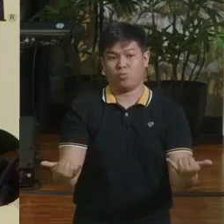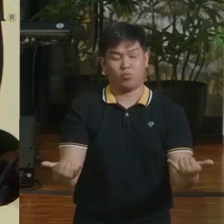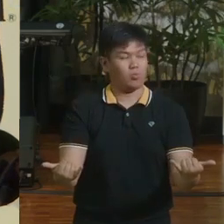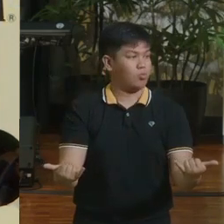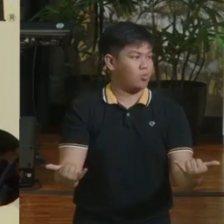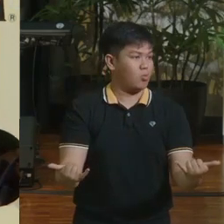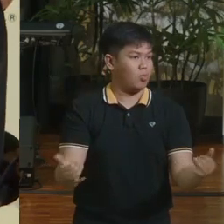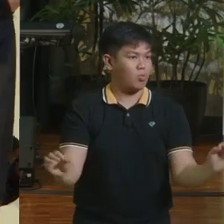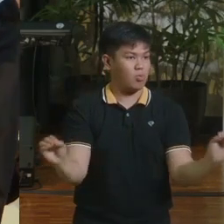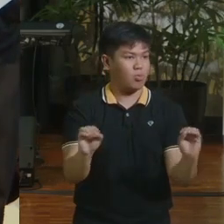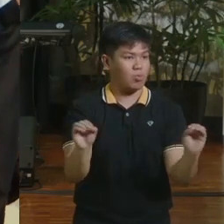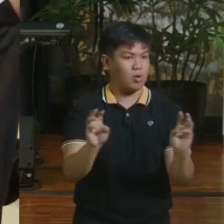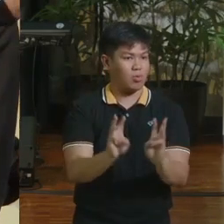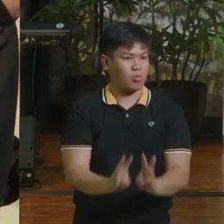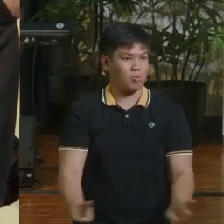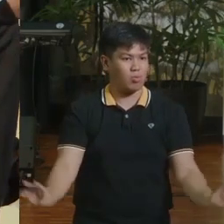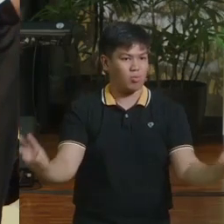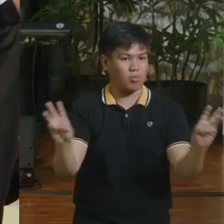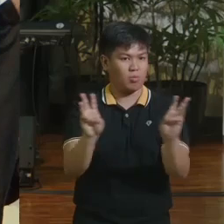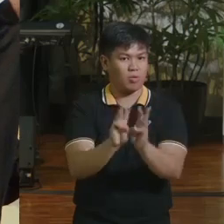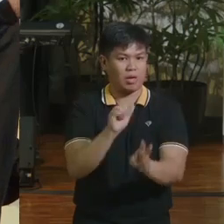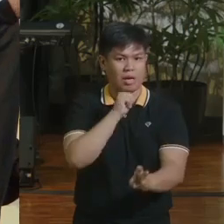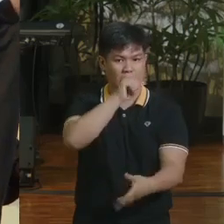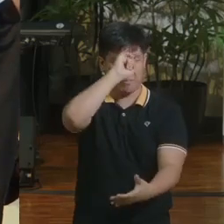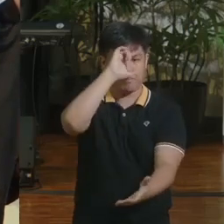ay hindi natin dapat paniwalaan.